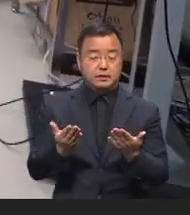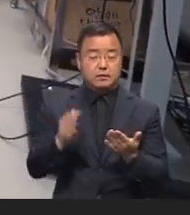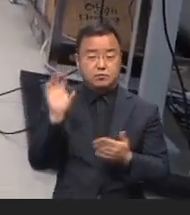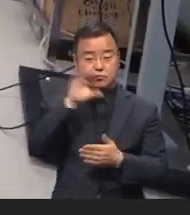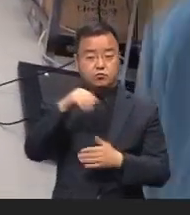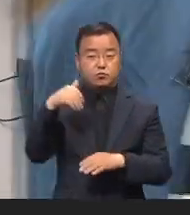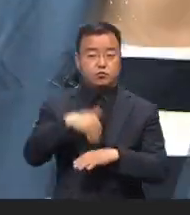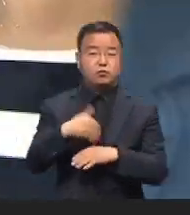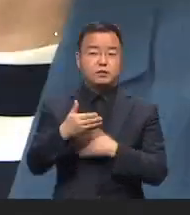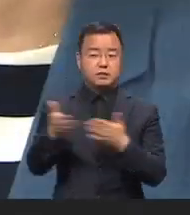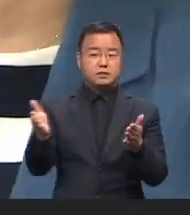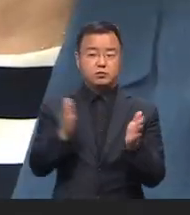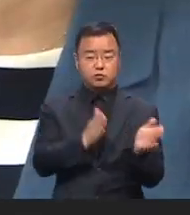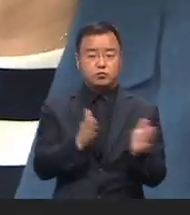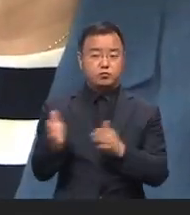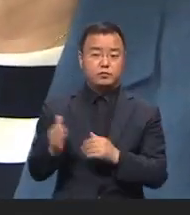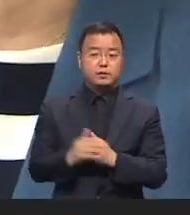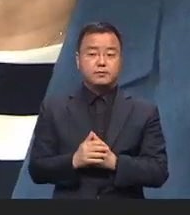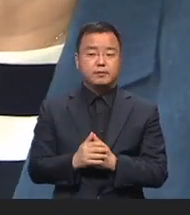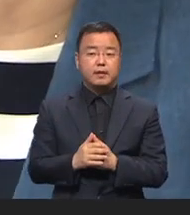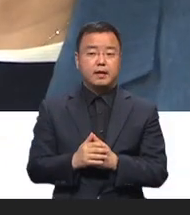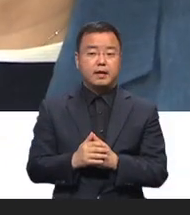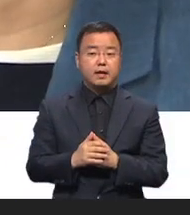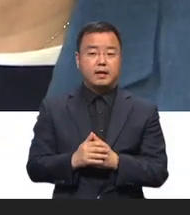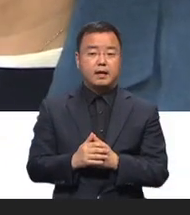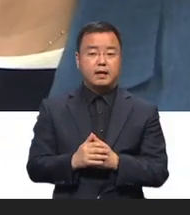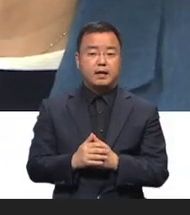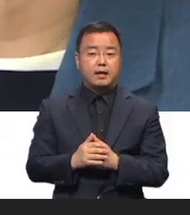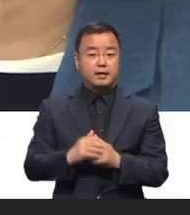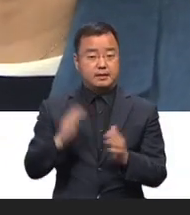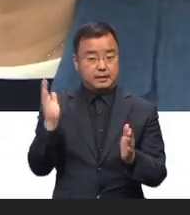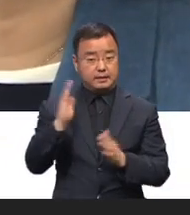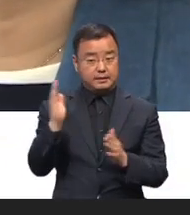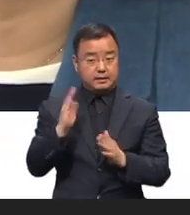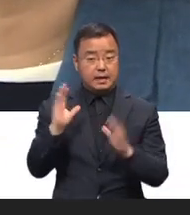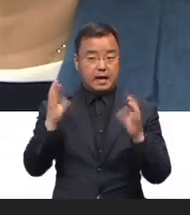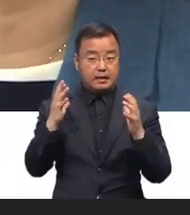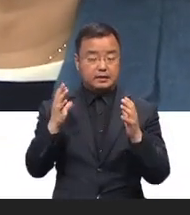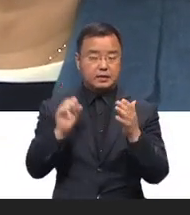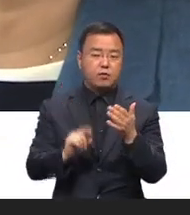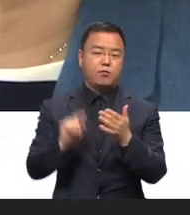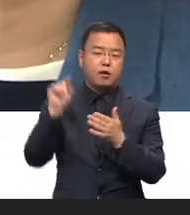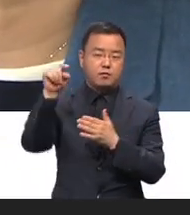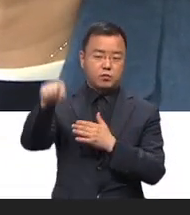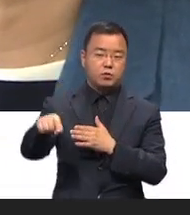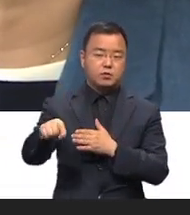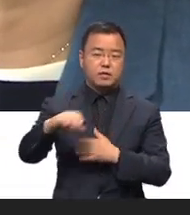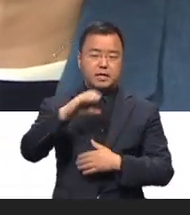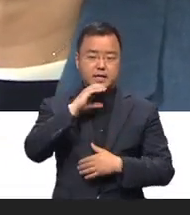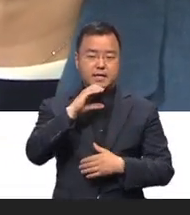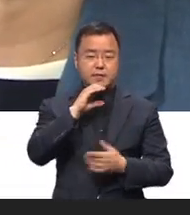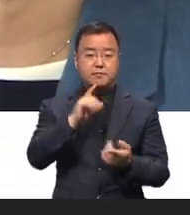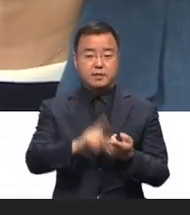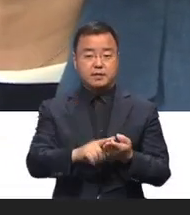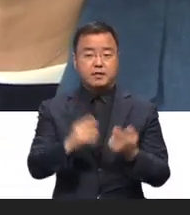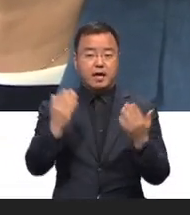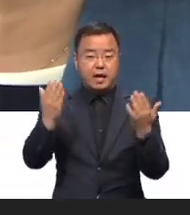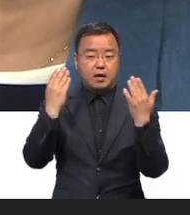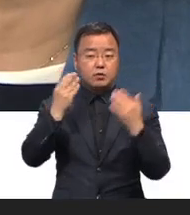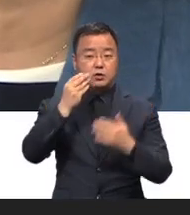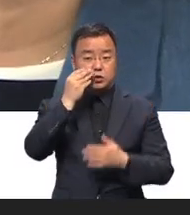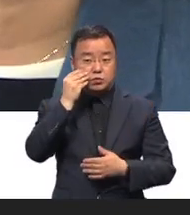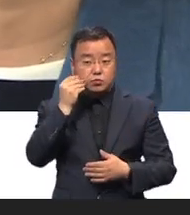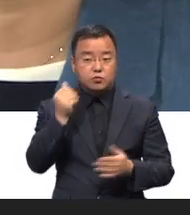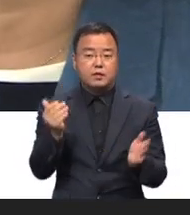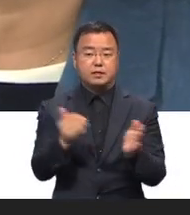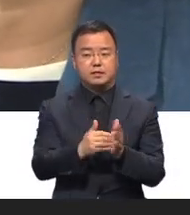있습니다. 아이들이 사실 외부에 나가서도 이런 카페 부분에 대해서 학교에서 익숙했기